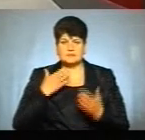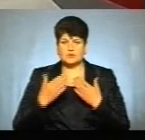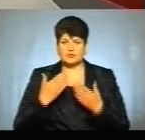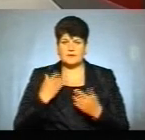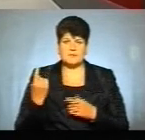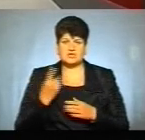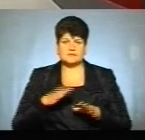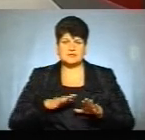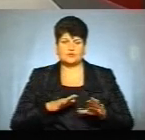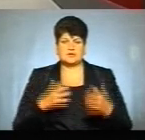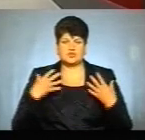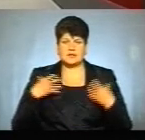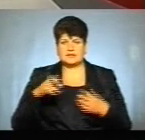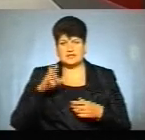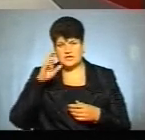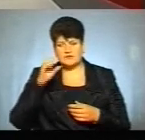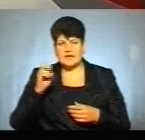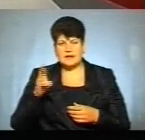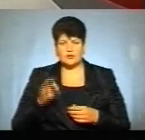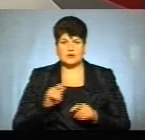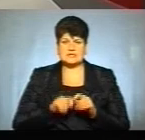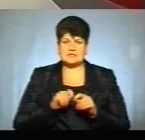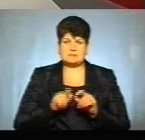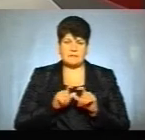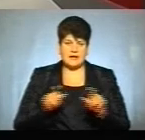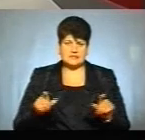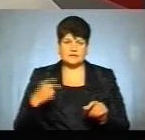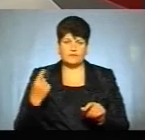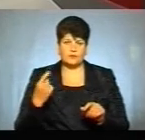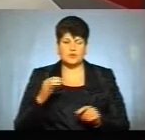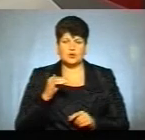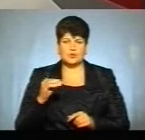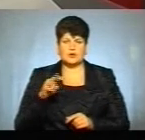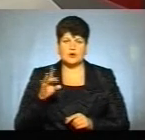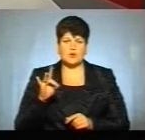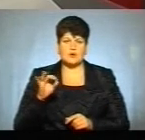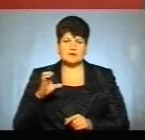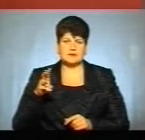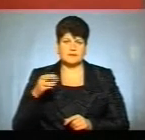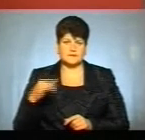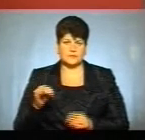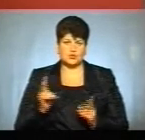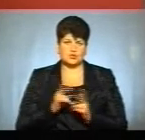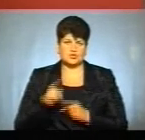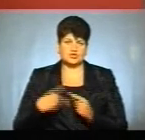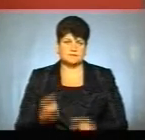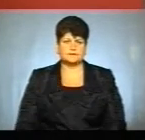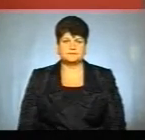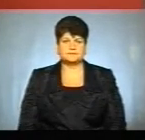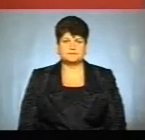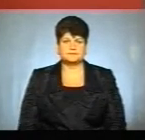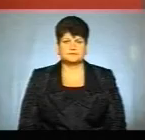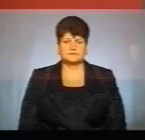з першим заступником начальника Державної екологічної інспекції в області Юрієм Рослим. До зустрічі в ефірі. До зустрічі.